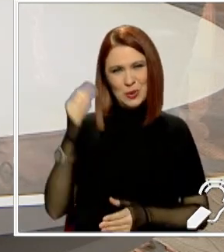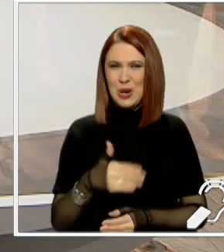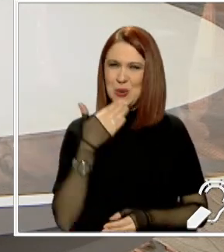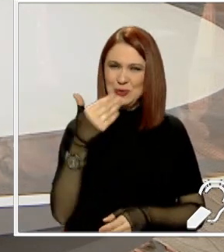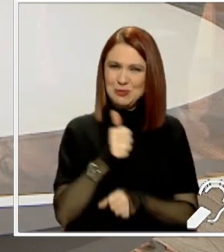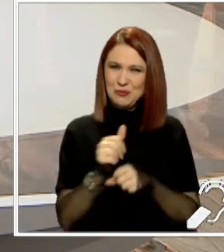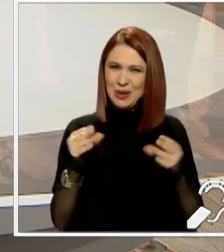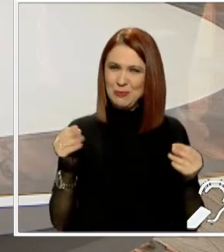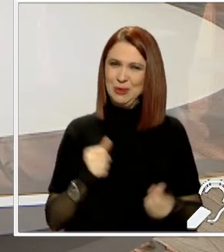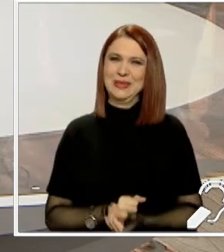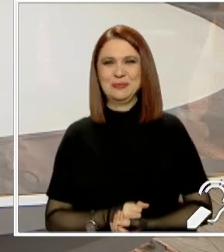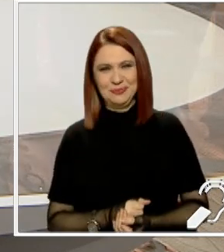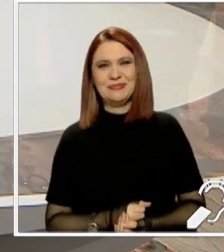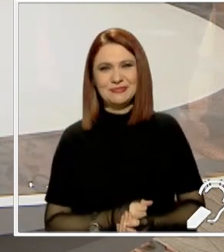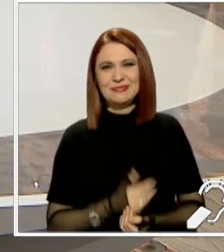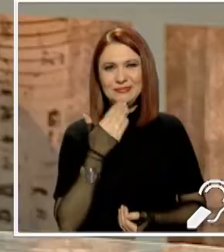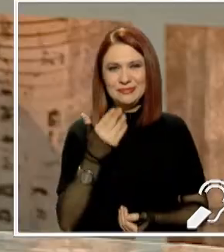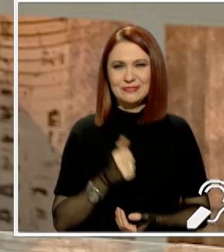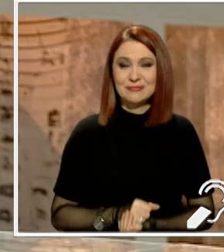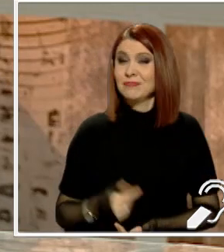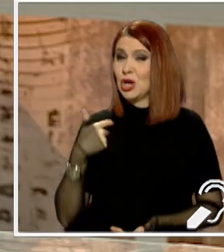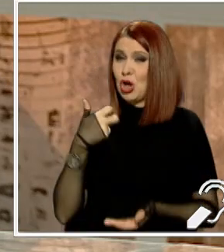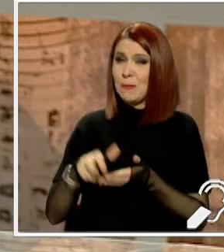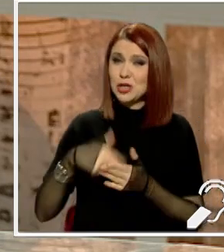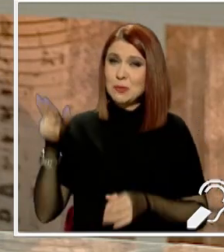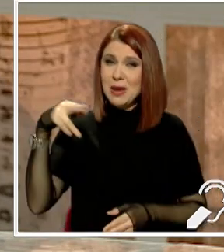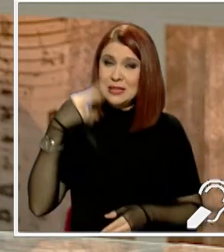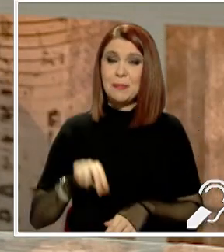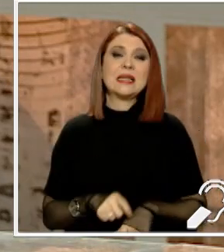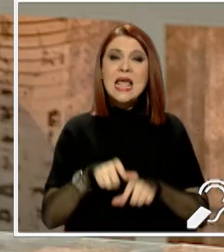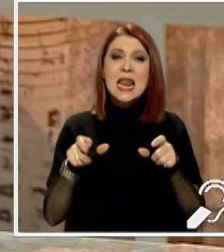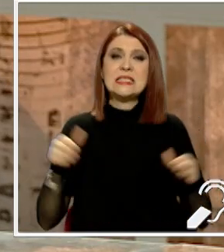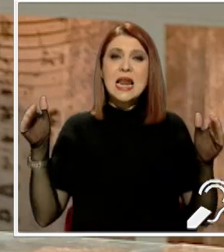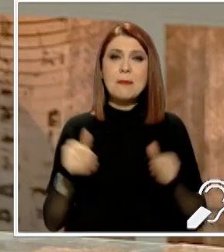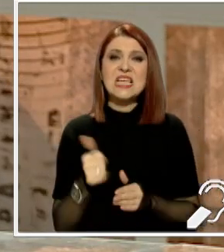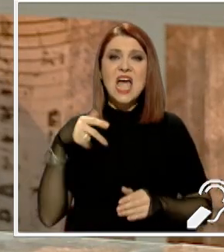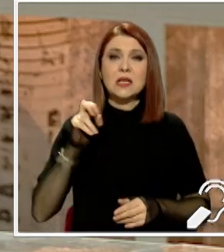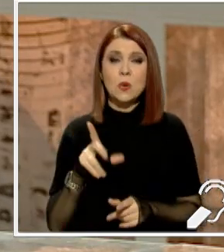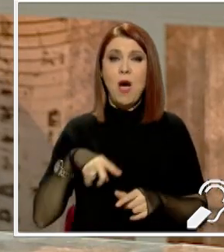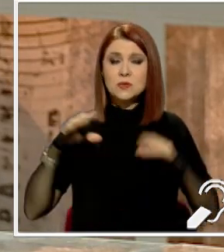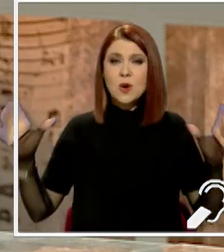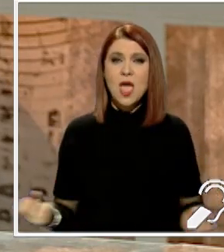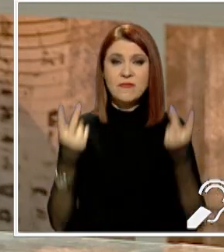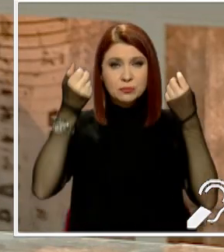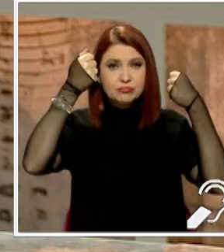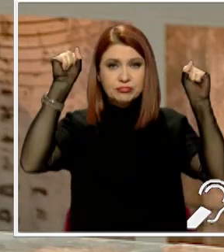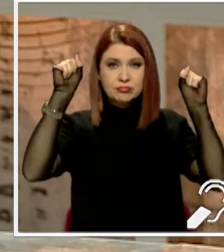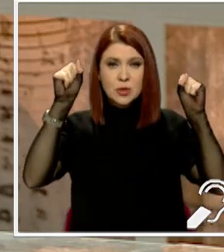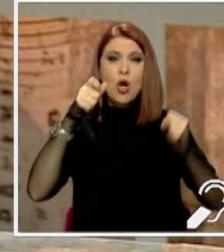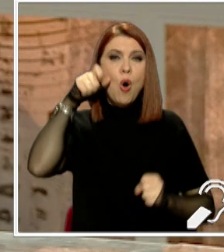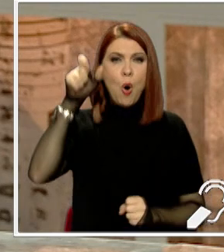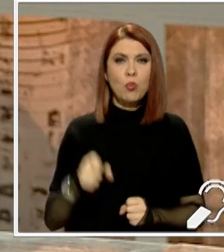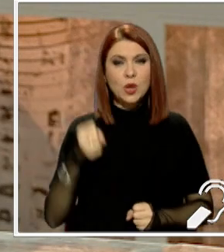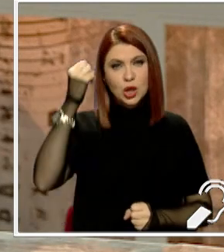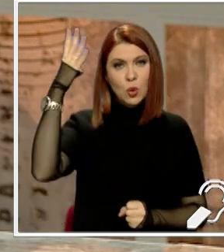vorbim. Mulțumim foarte mult! Iar noi mergem mai departe. La Sala Mică a Ateneului Român are loc astăzi un eveniment omagial dedicat omului